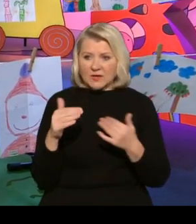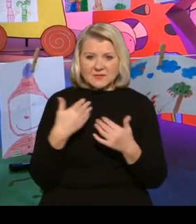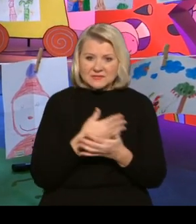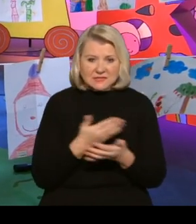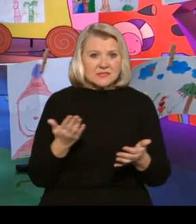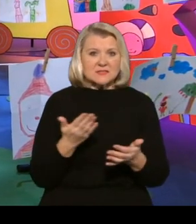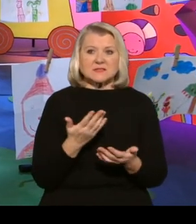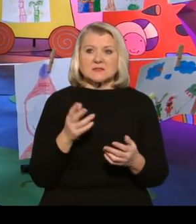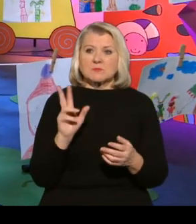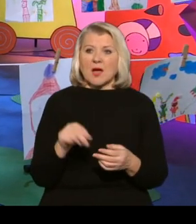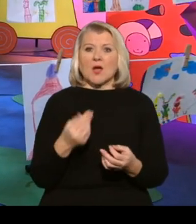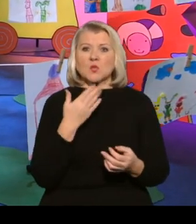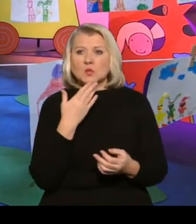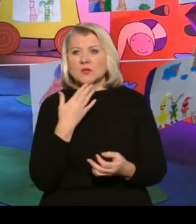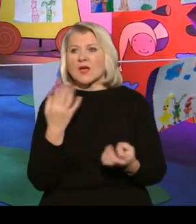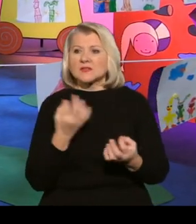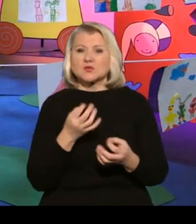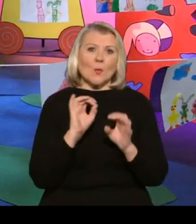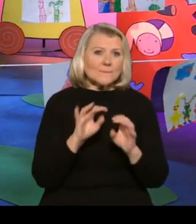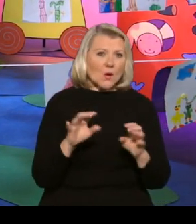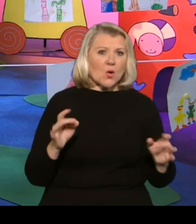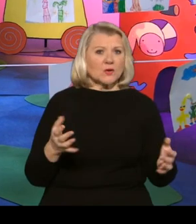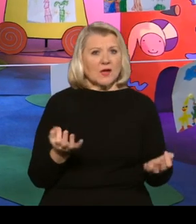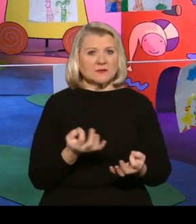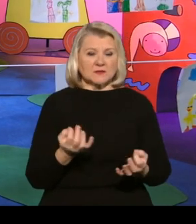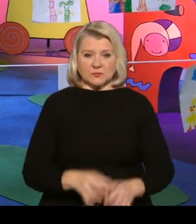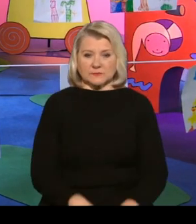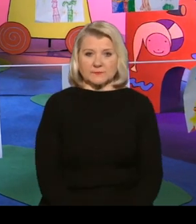to víš, že mám. Co takhle?